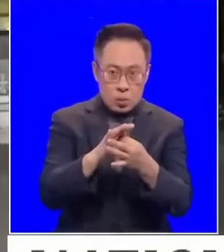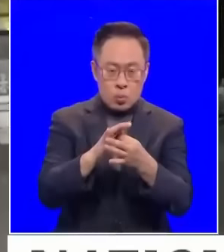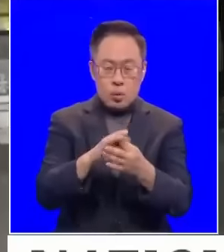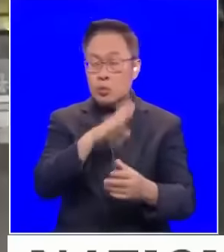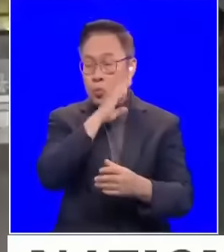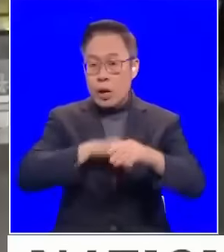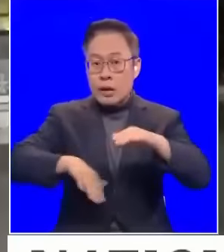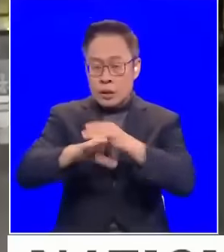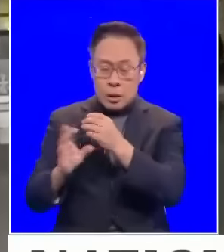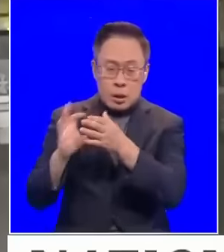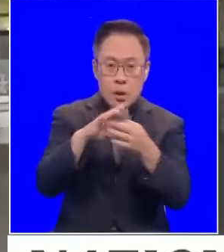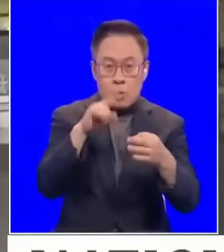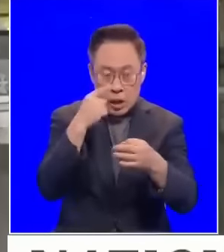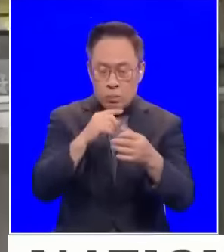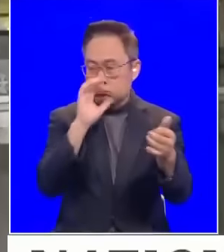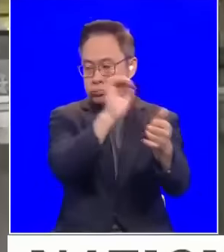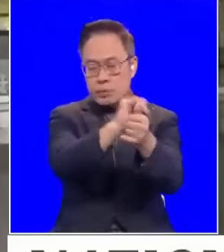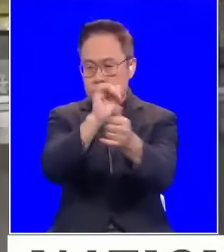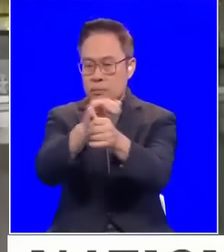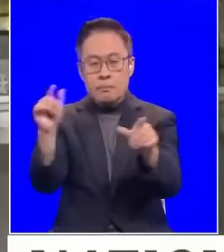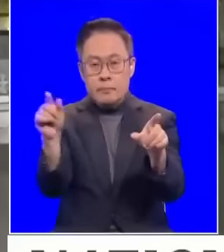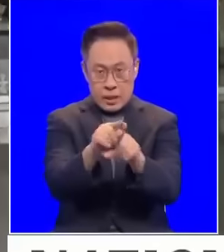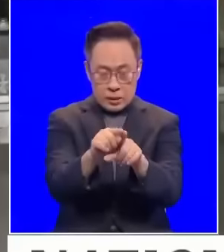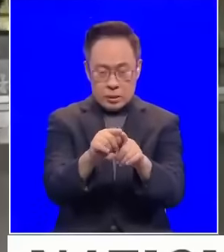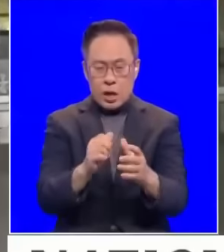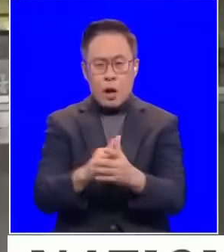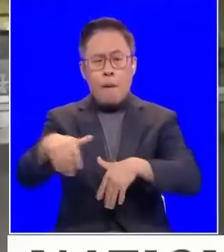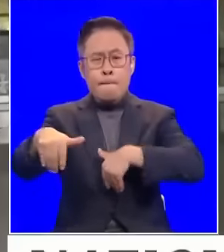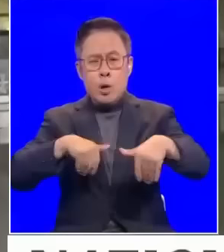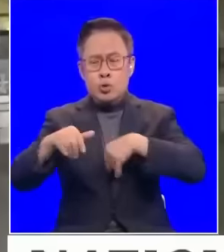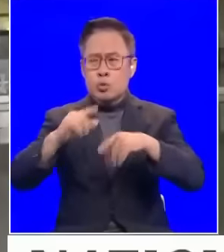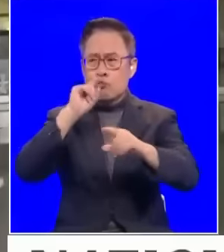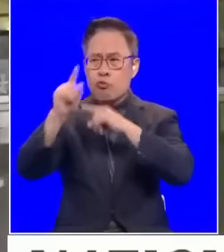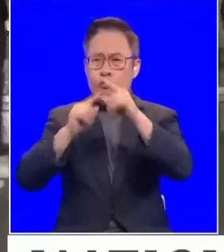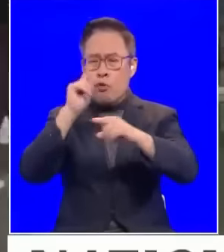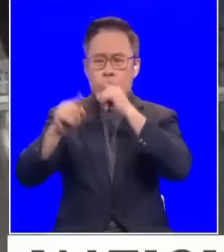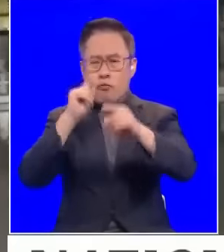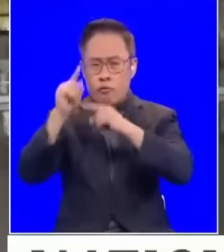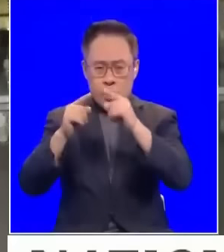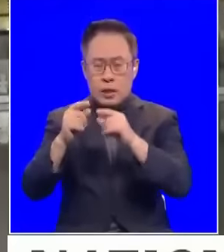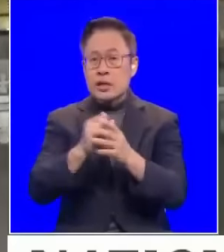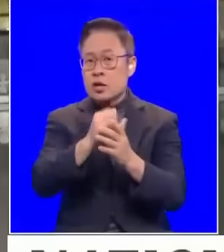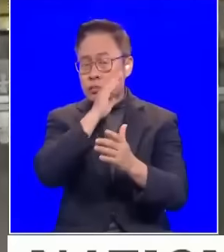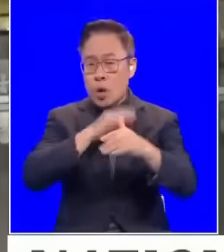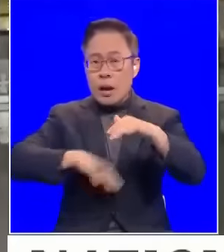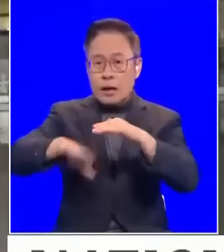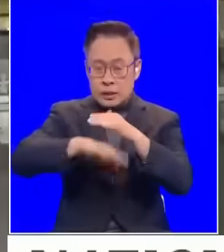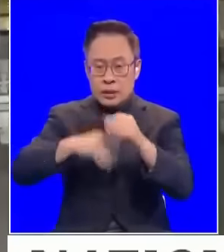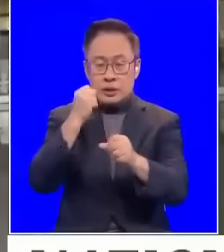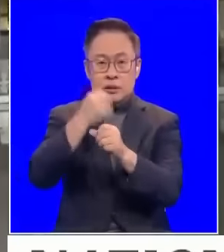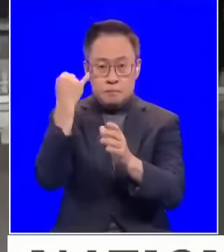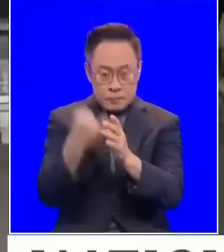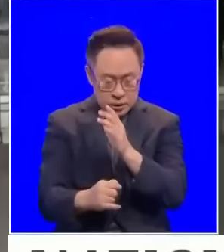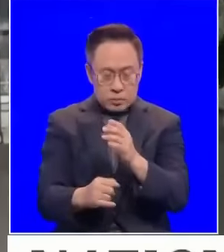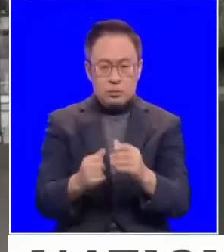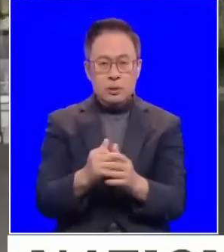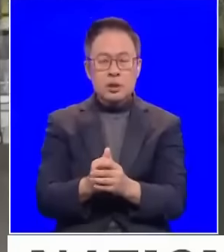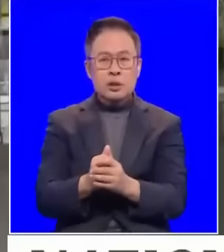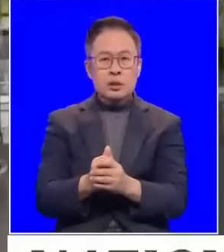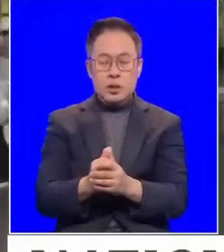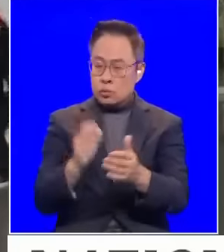ถูกดำเนินคดีทั้งหมดคนที่เคยเป็นผู้เสียหายมาแจ้งความไว้หากพบว่ามีหลักฐาน านในการกระทำความผิดก็อาจจะเป็นผู้ต้องห